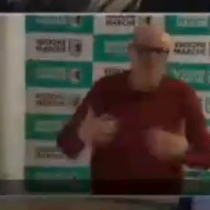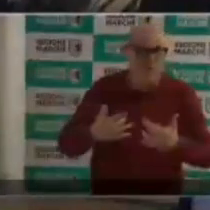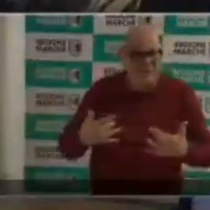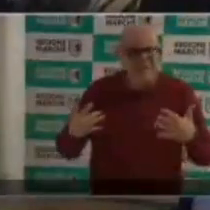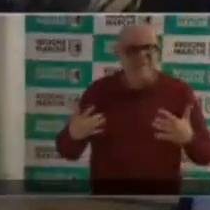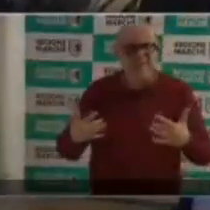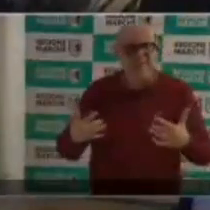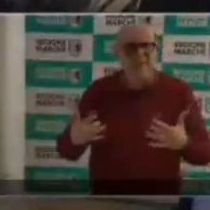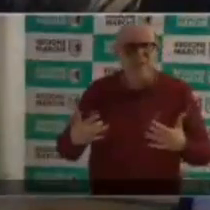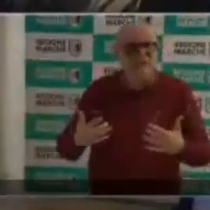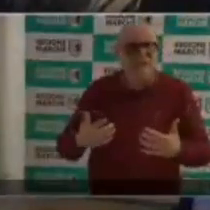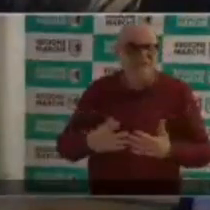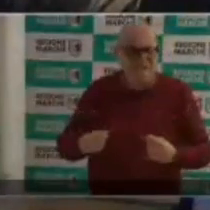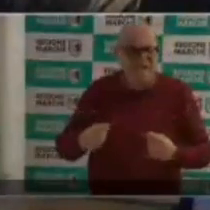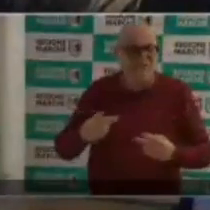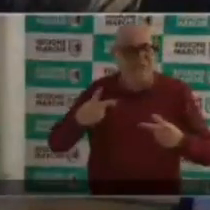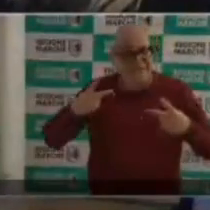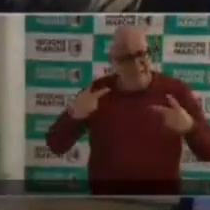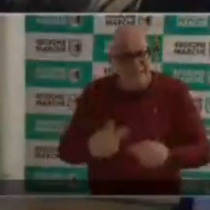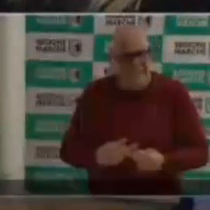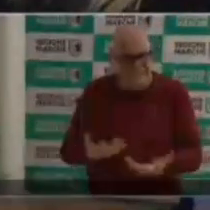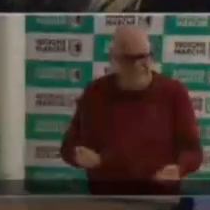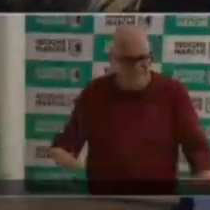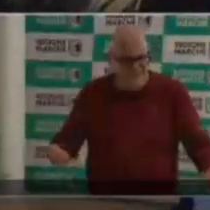fatto perché sta nella realtà dei fatti, grazie alla